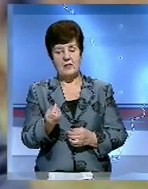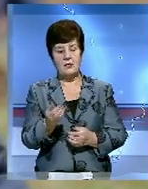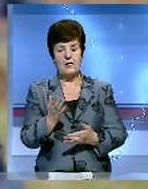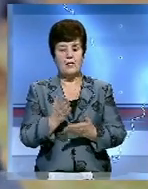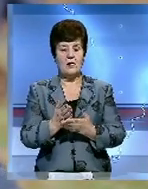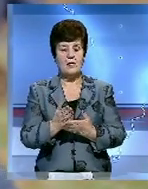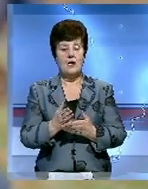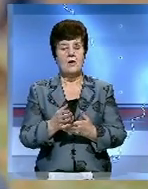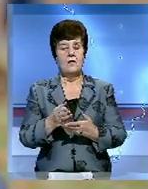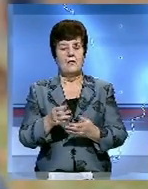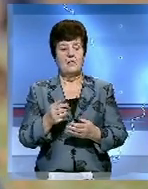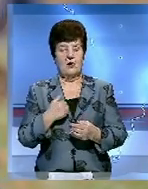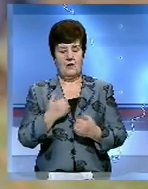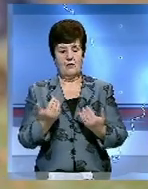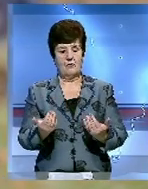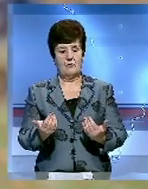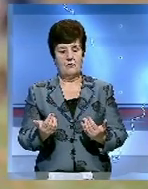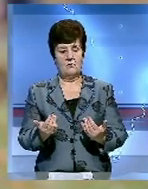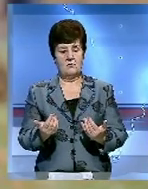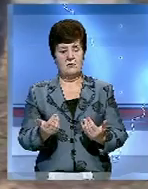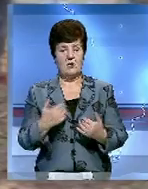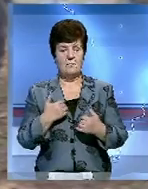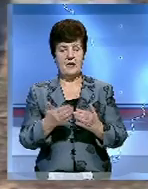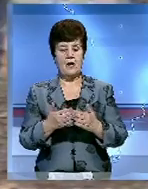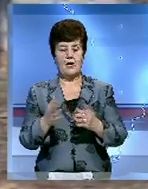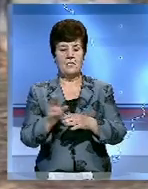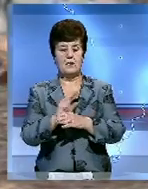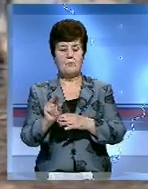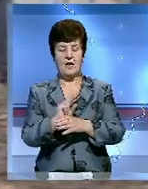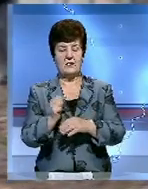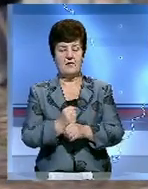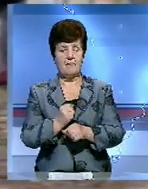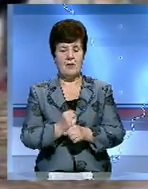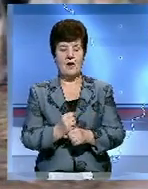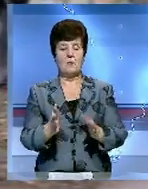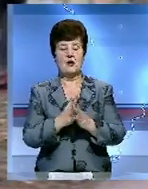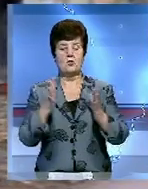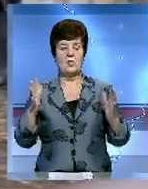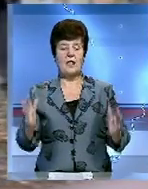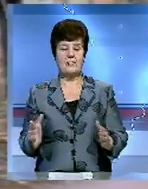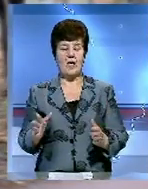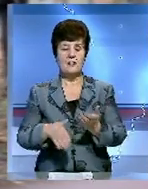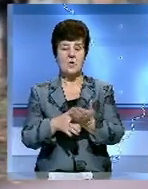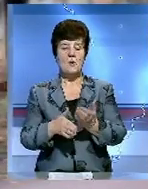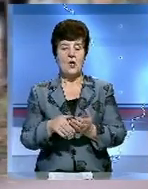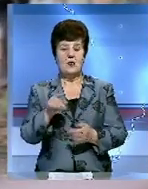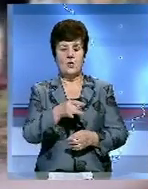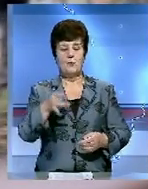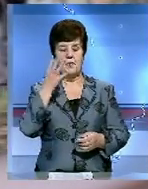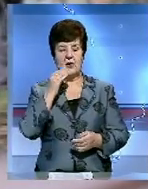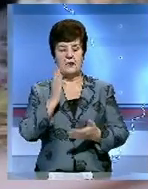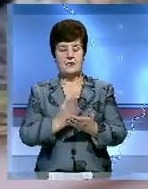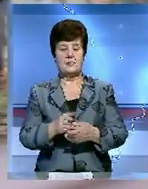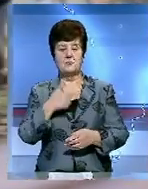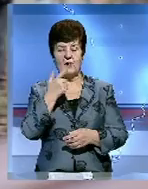noiul, am ar cupă. La mine acasă, fac parații. Majoritatea antreprenorilor din Republica Moldova sunt rezervați atunci când este vorba despre